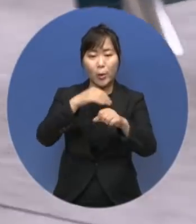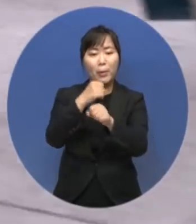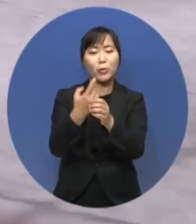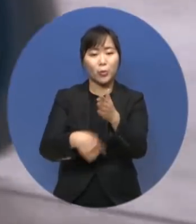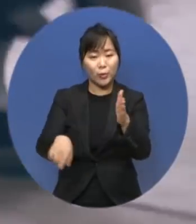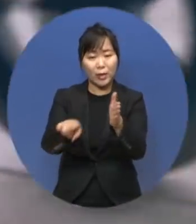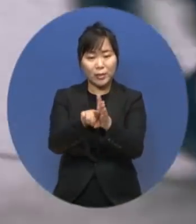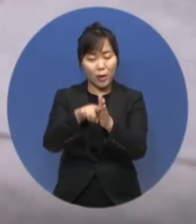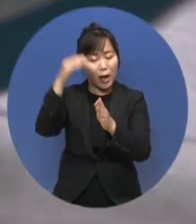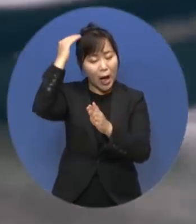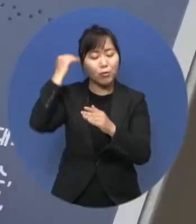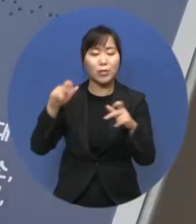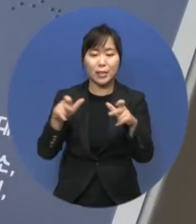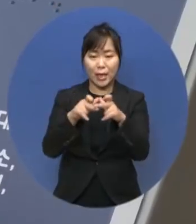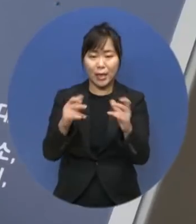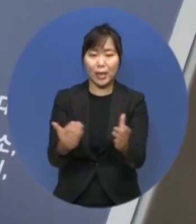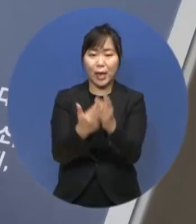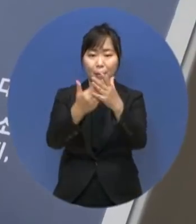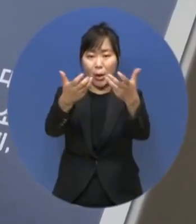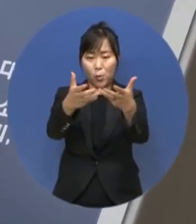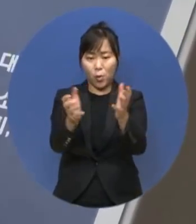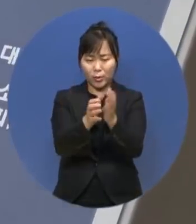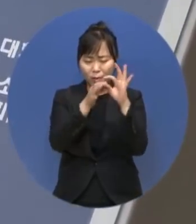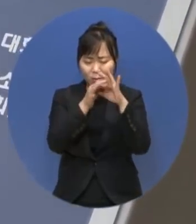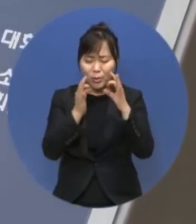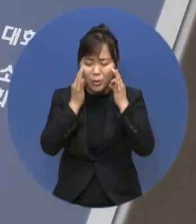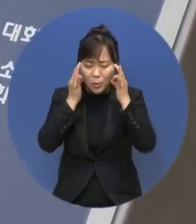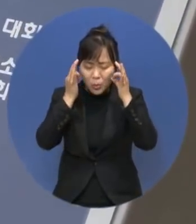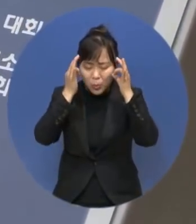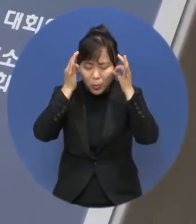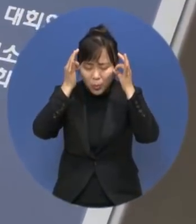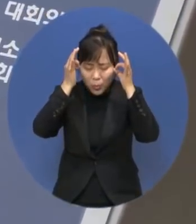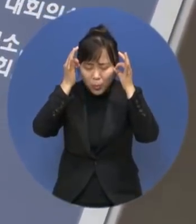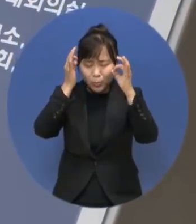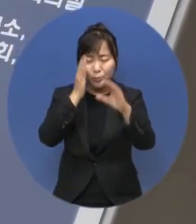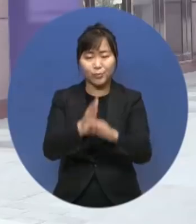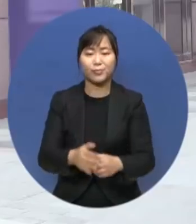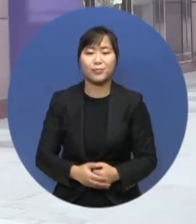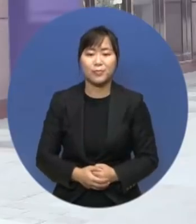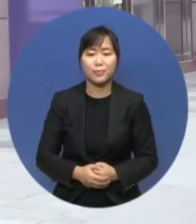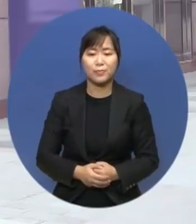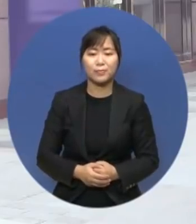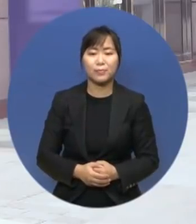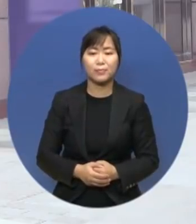위하여 한국장애인개발원의 끊임없는 노력은 지속되고 있습니다.